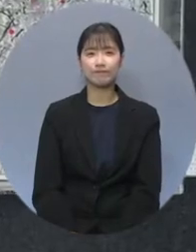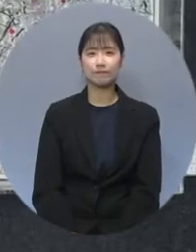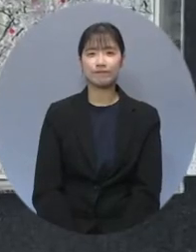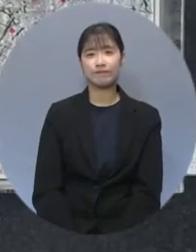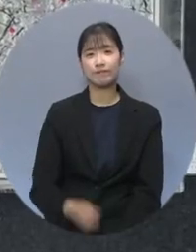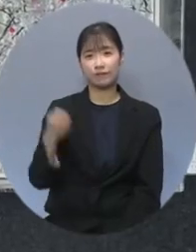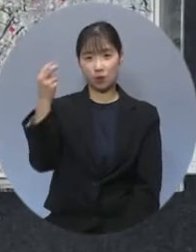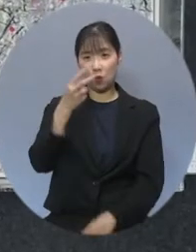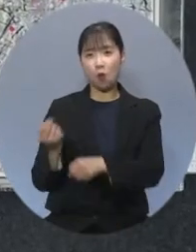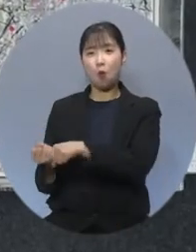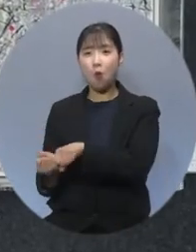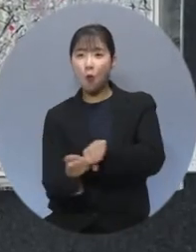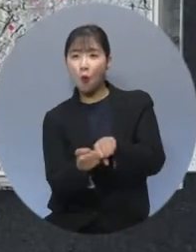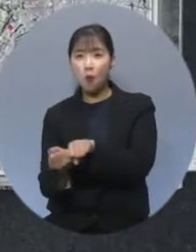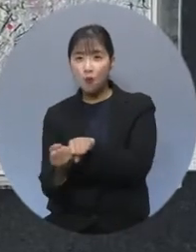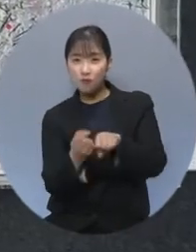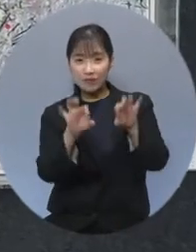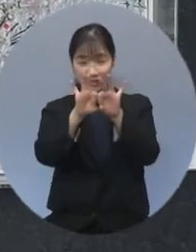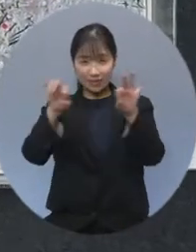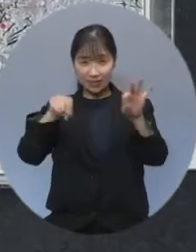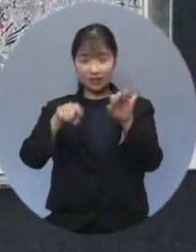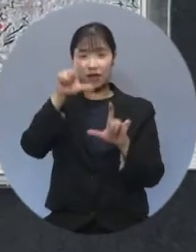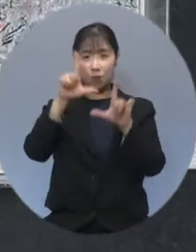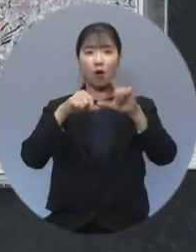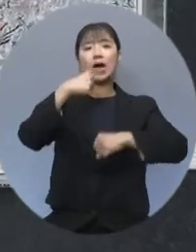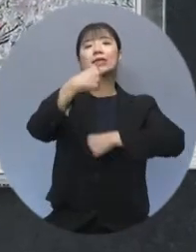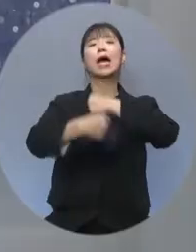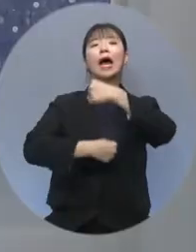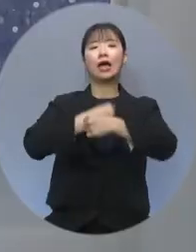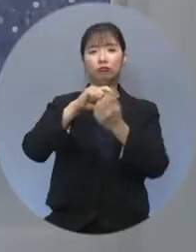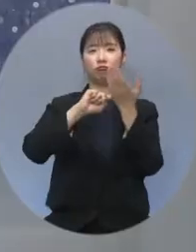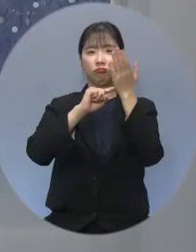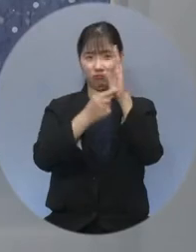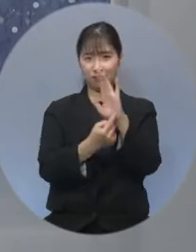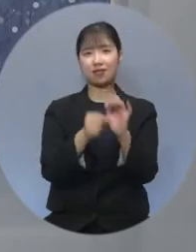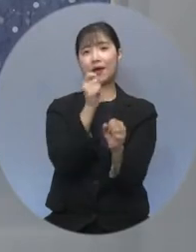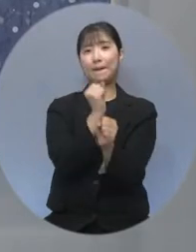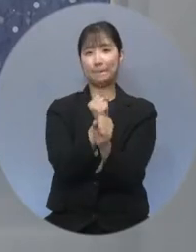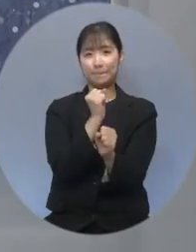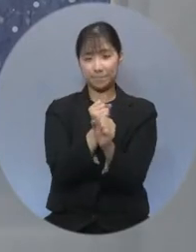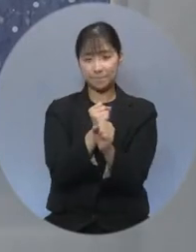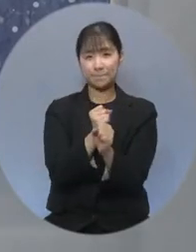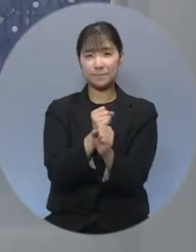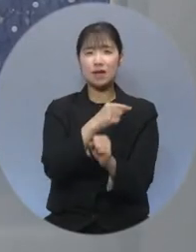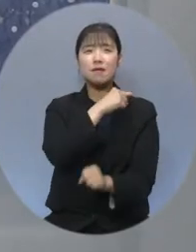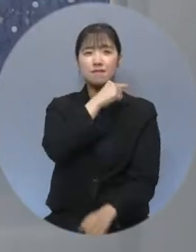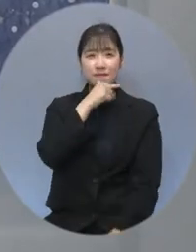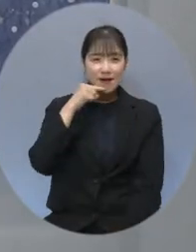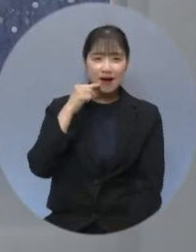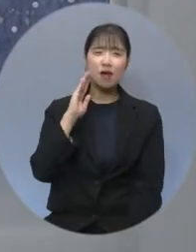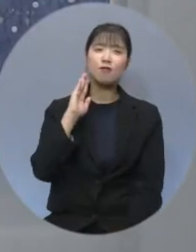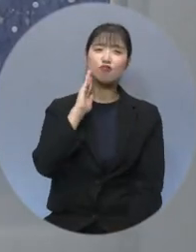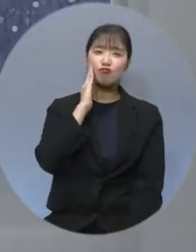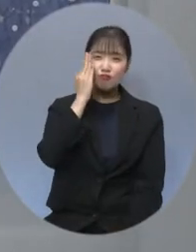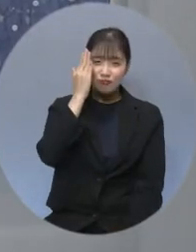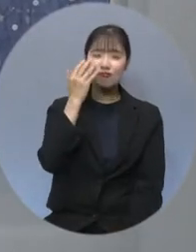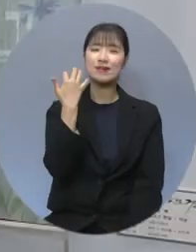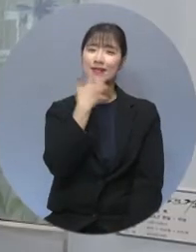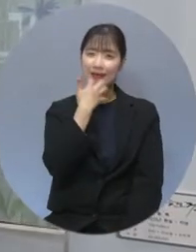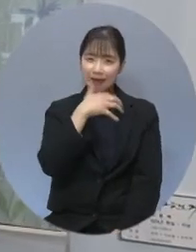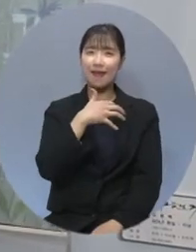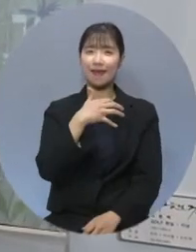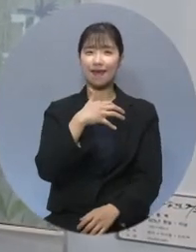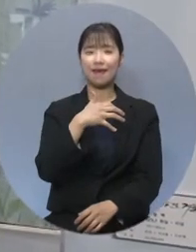또 골프채의 모양은 자유로움의 상징을 나타내는 오브제 작품으로서 붉은색과 푸른색의 바탕이